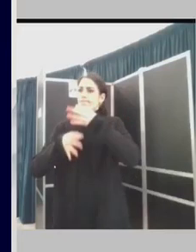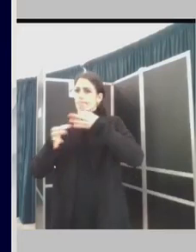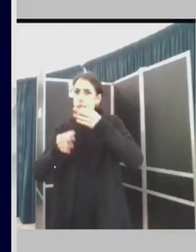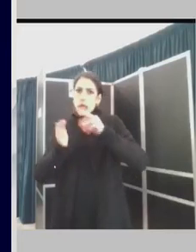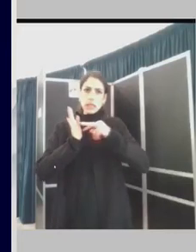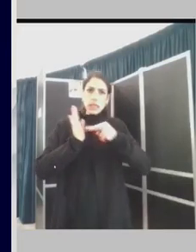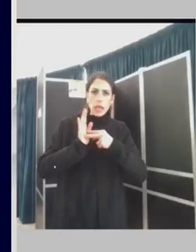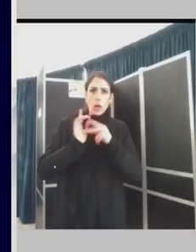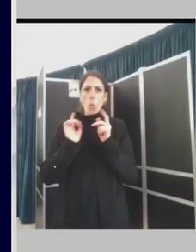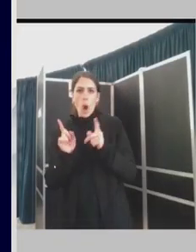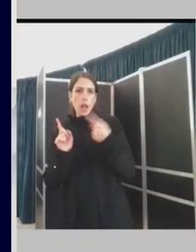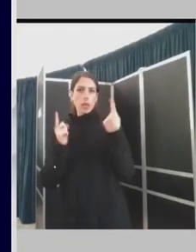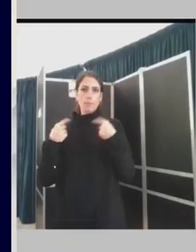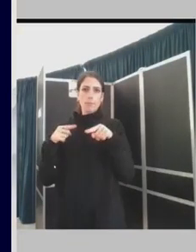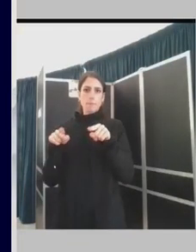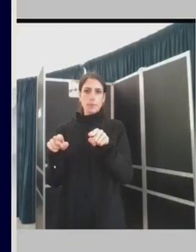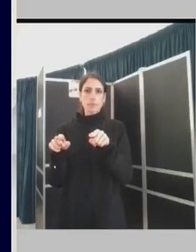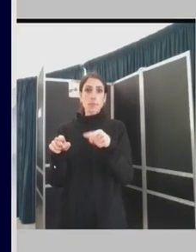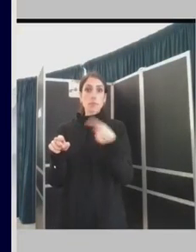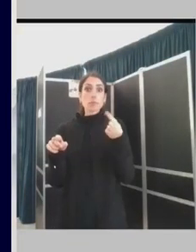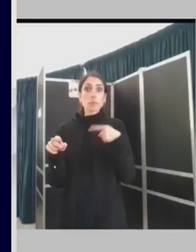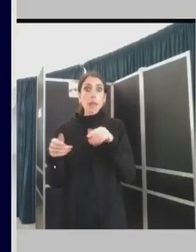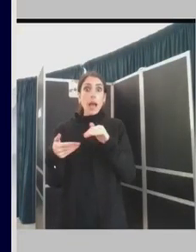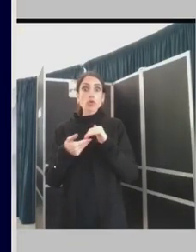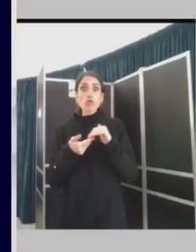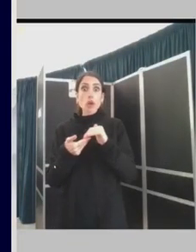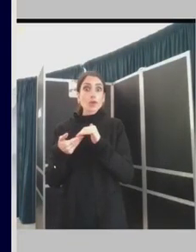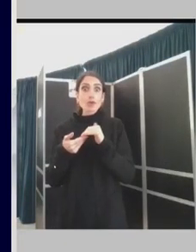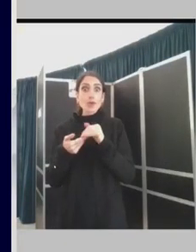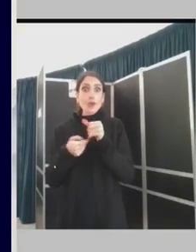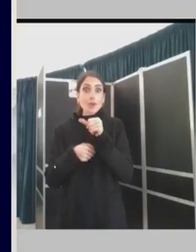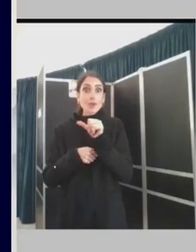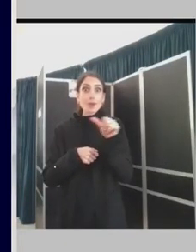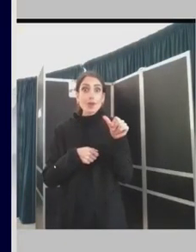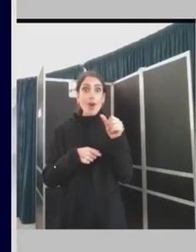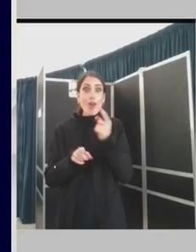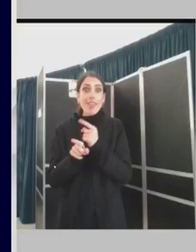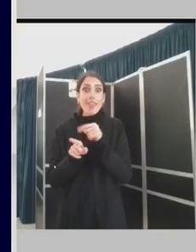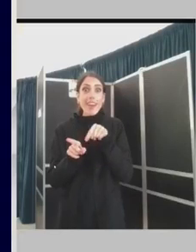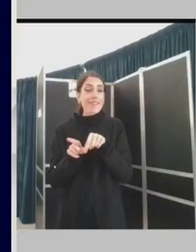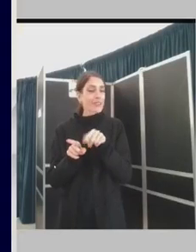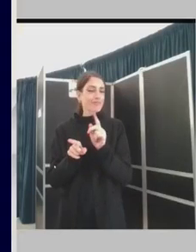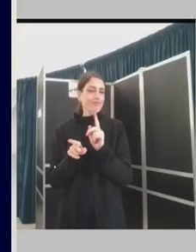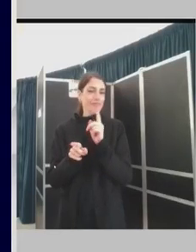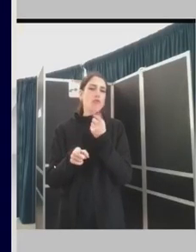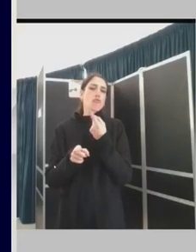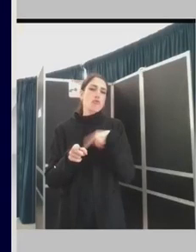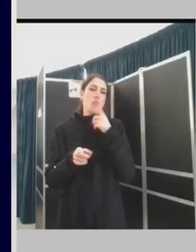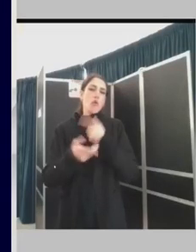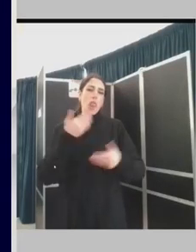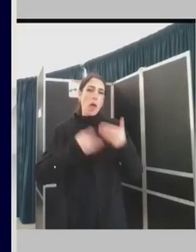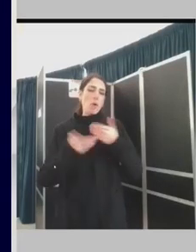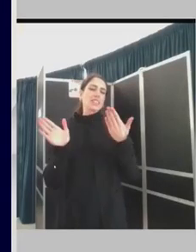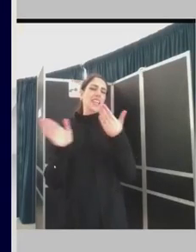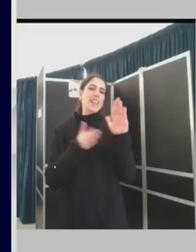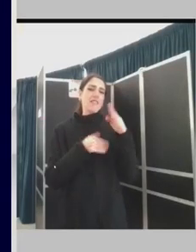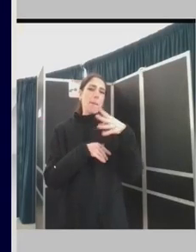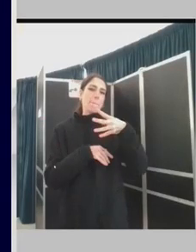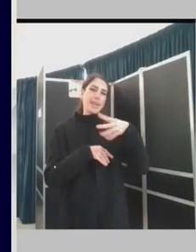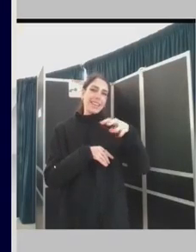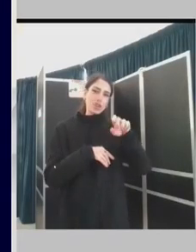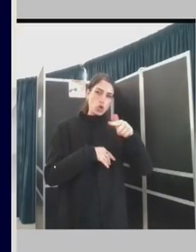non solo collaboriamo con la Salvamento, la Guardia Costiera Ausiliaria, ma ci sono enti come